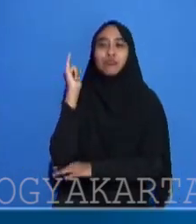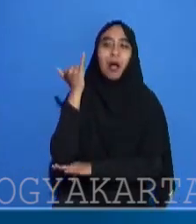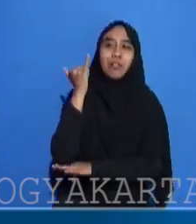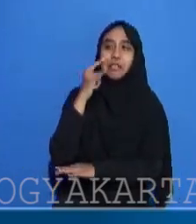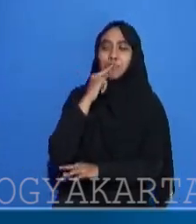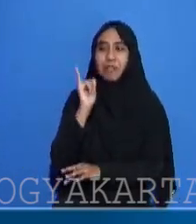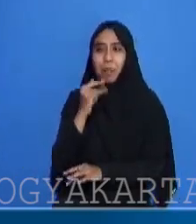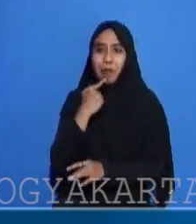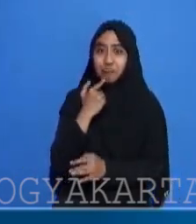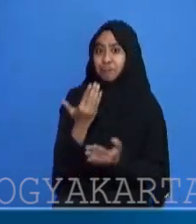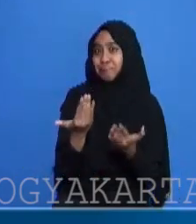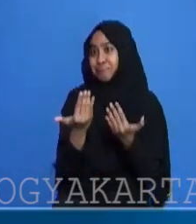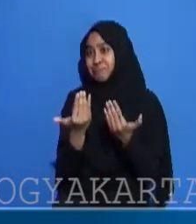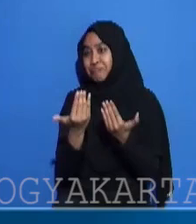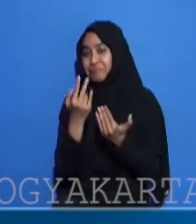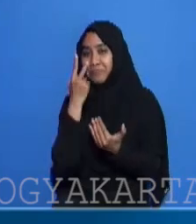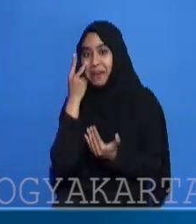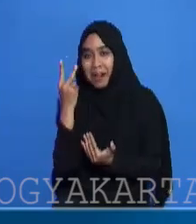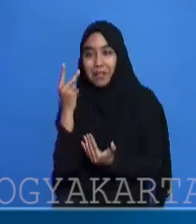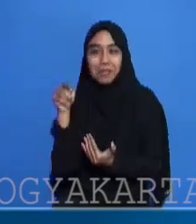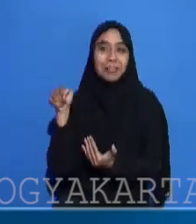apa rasanya? Ayo ikuti saya.